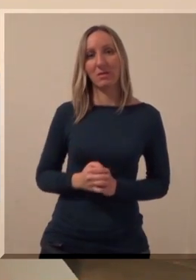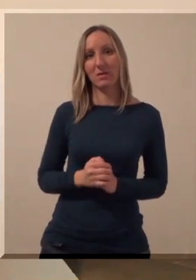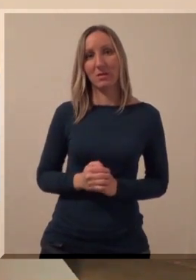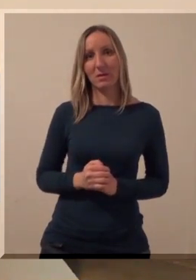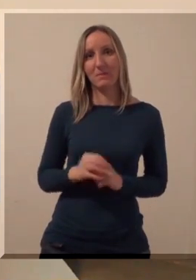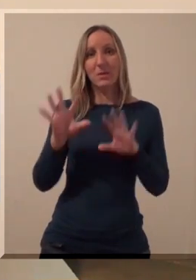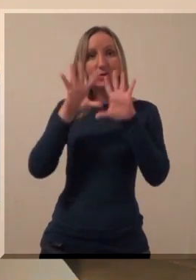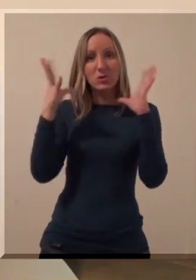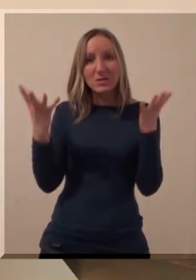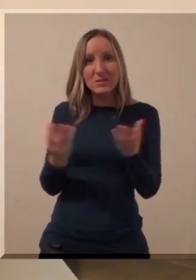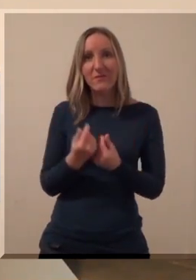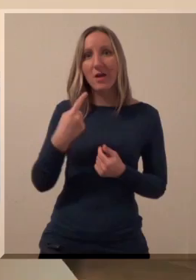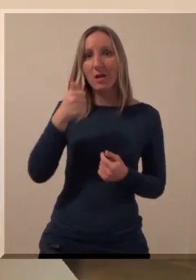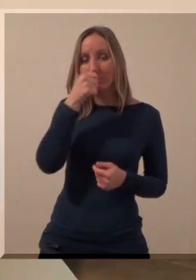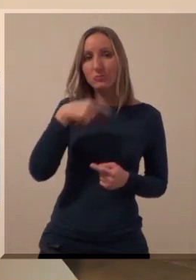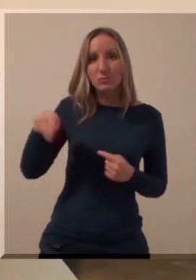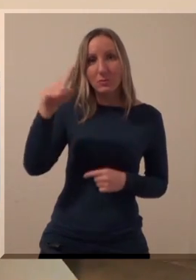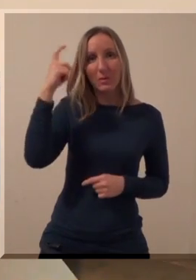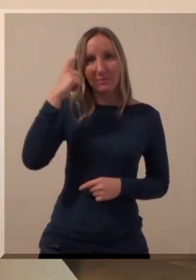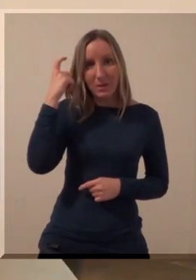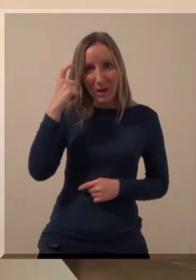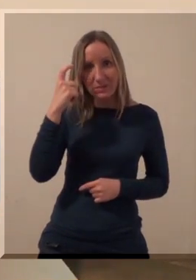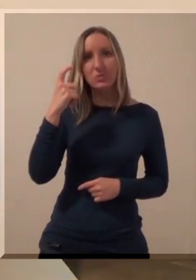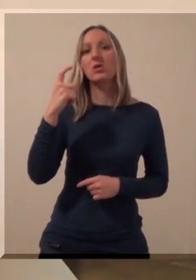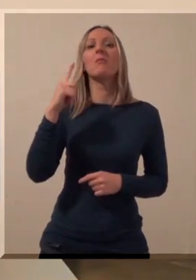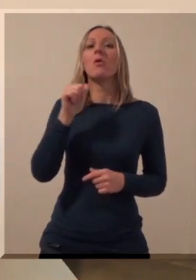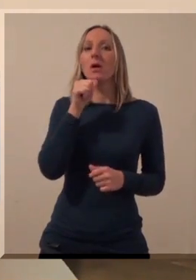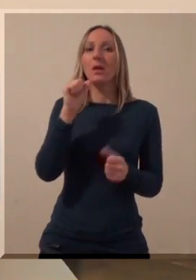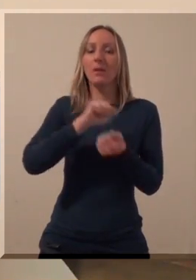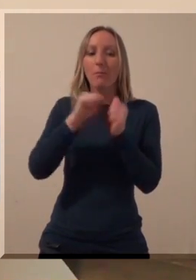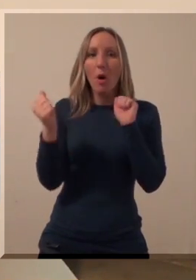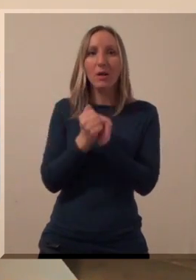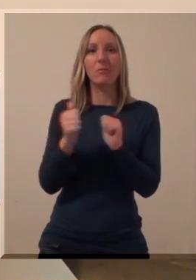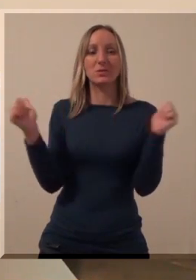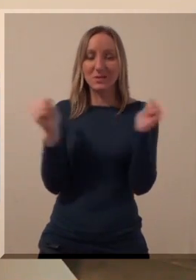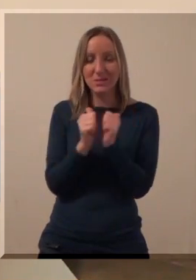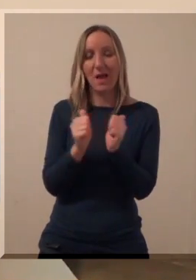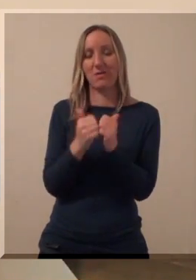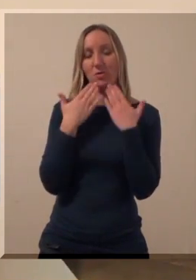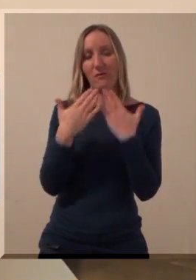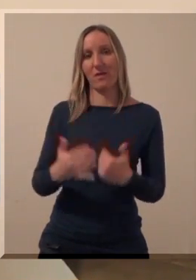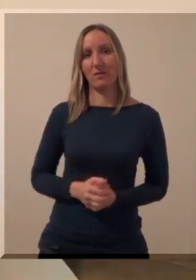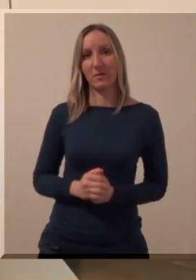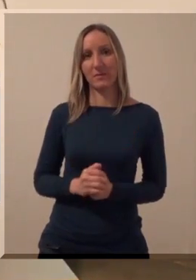jer sve ono što razmišljamo, već smo nešto učinili, bijemo bitke zajedno. Hvala vam.